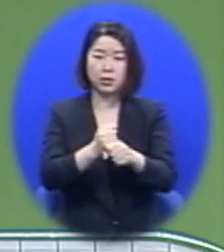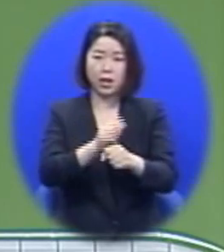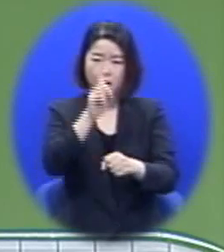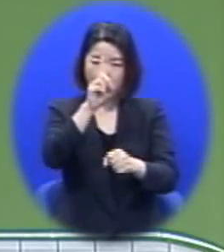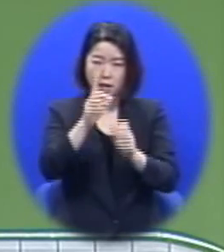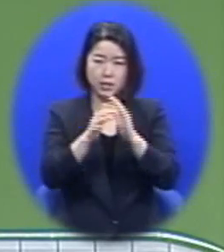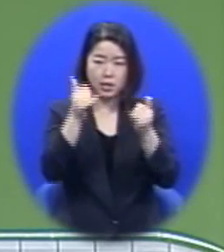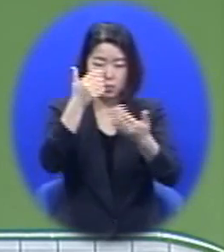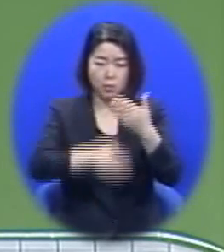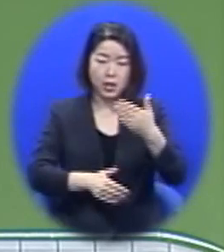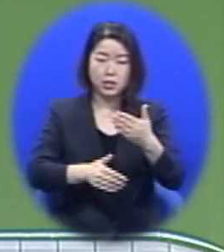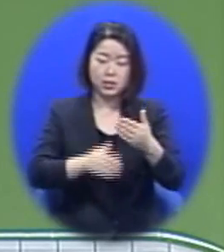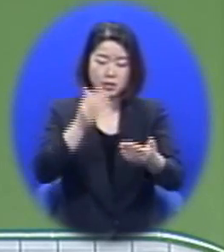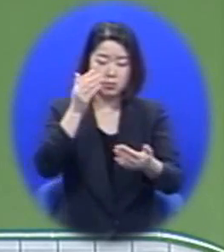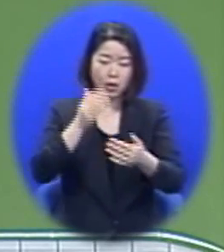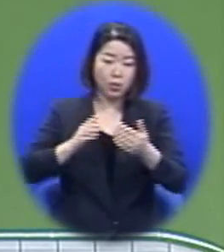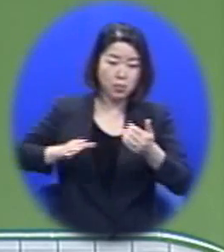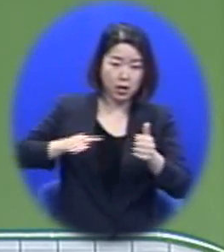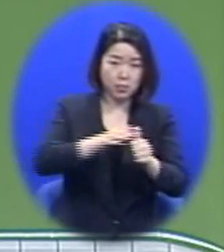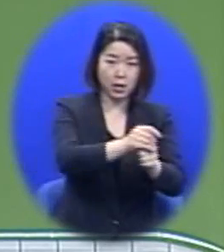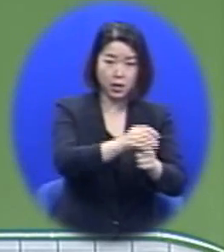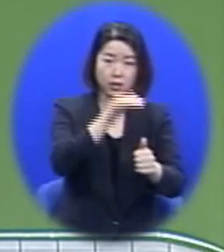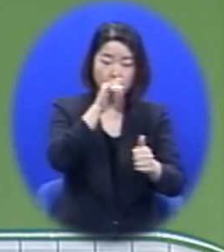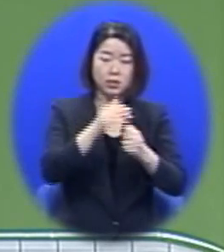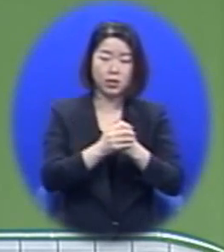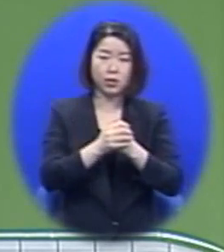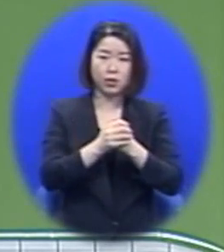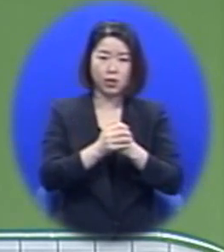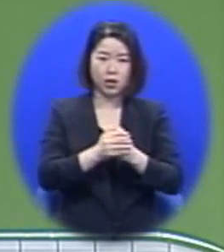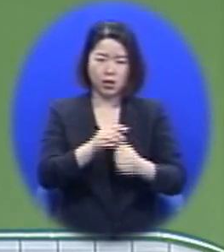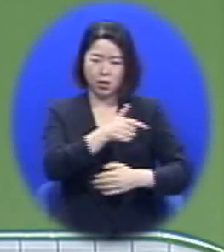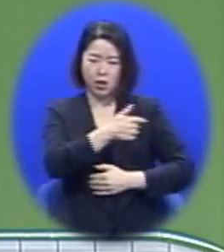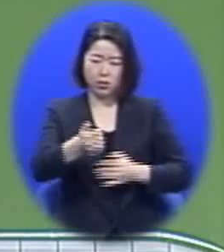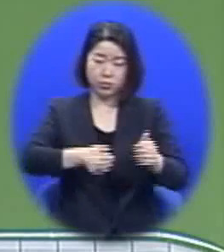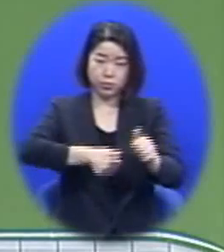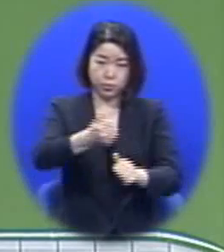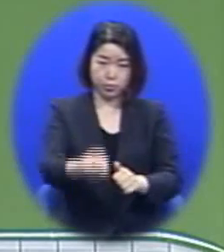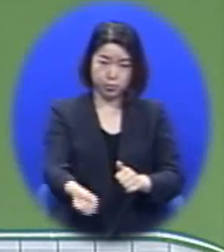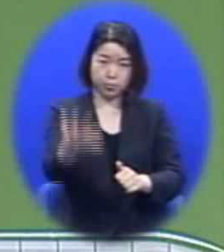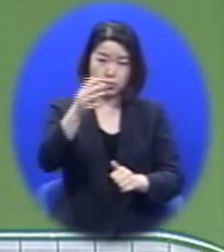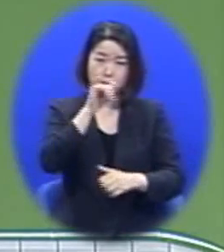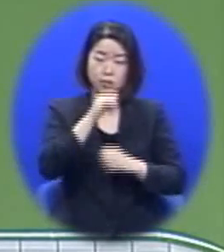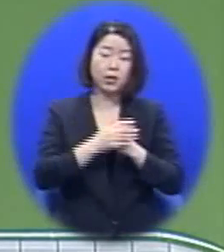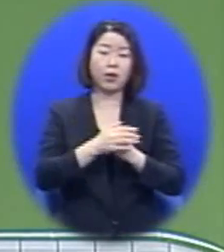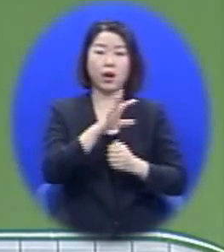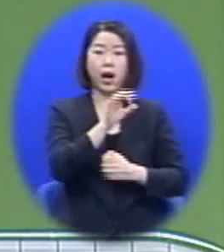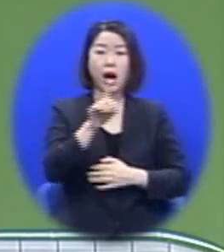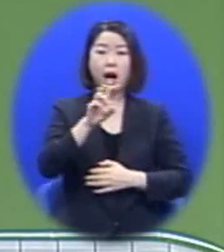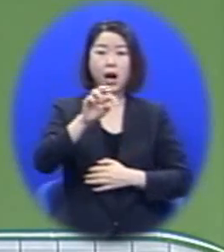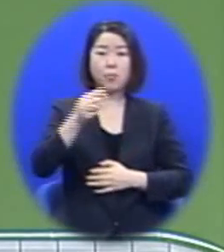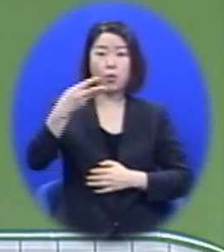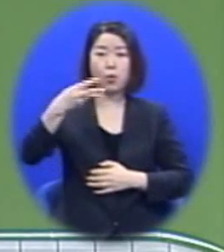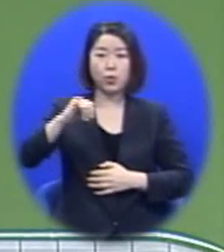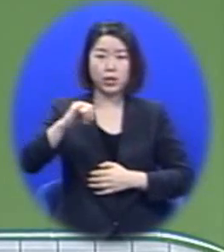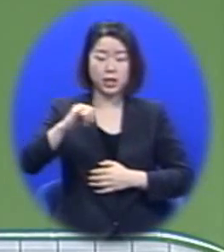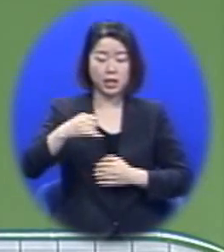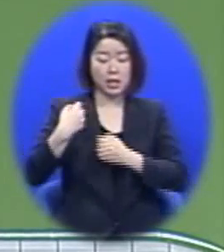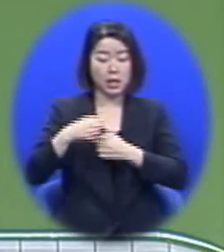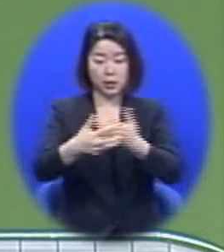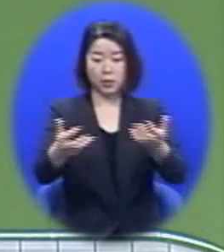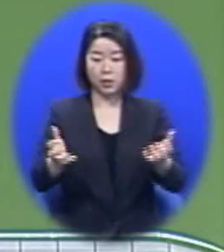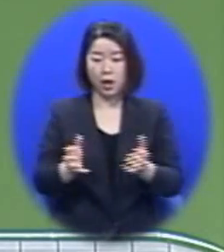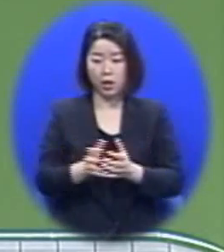죽이라고. 대승을 거두었습니다. 아모리 연합군이 쫓겨갑니다. 이스라엘